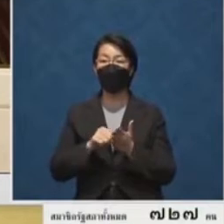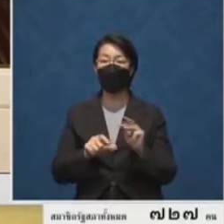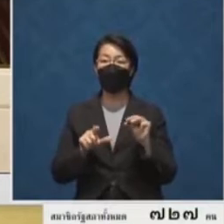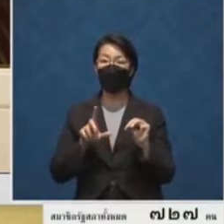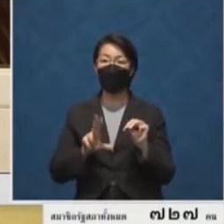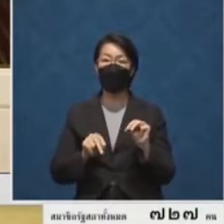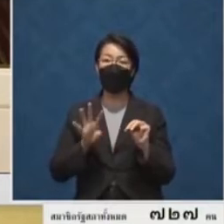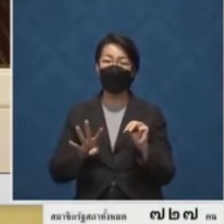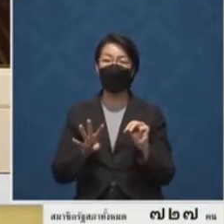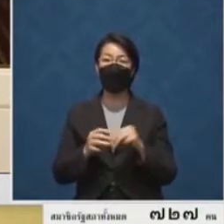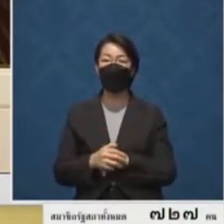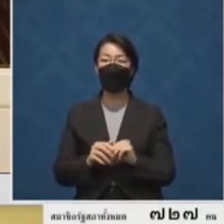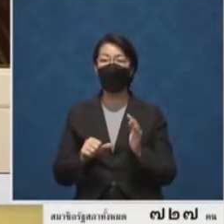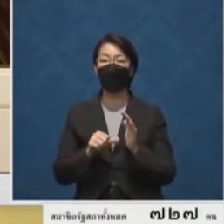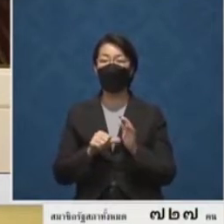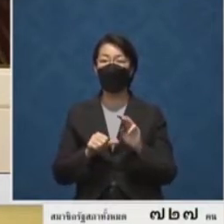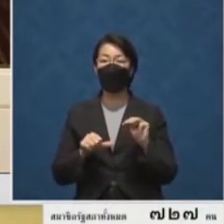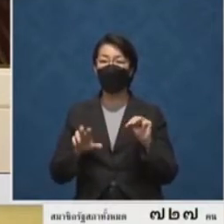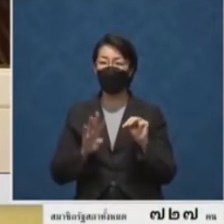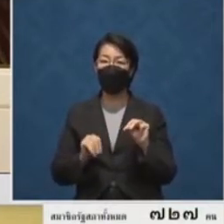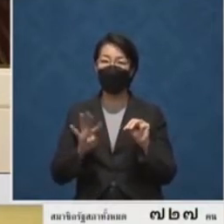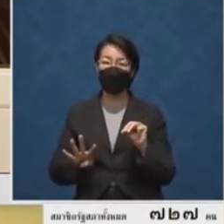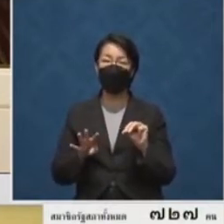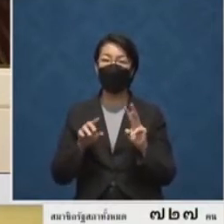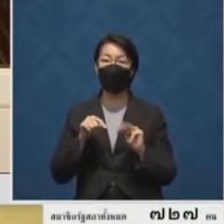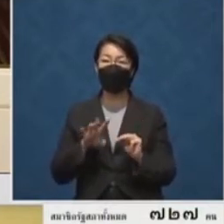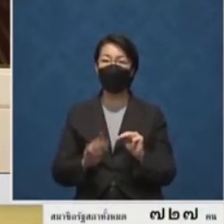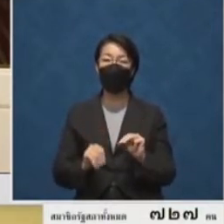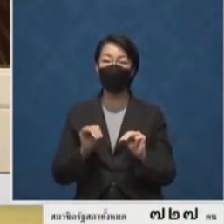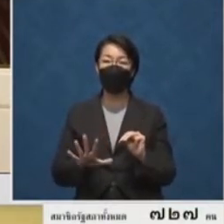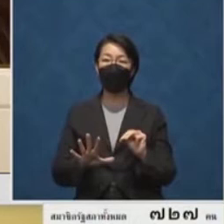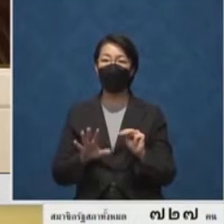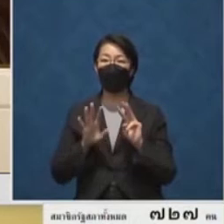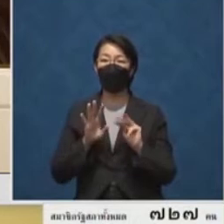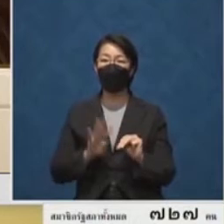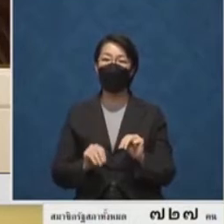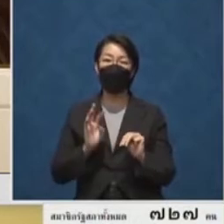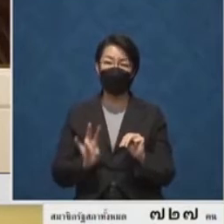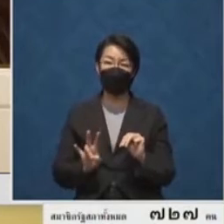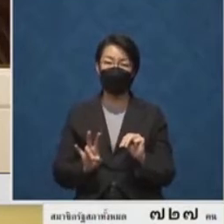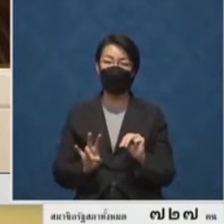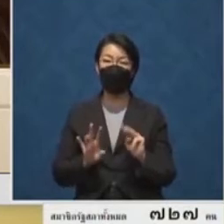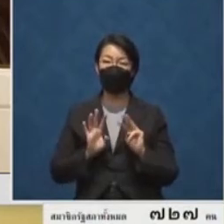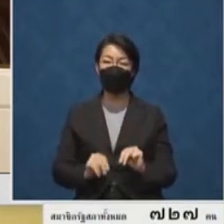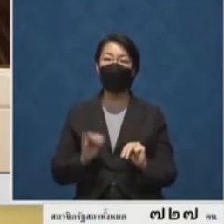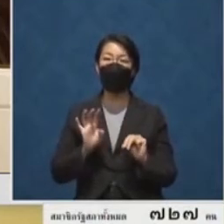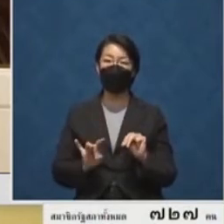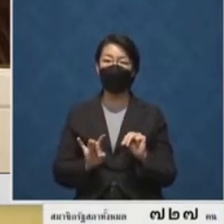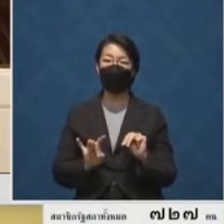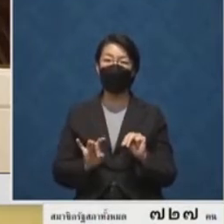า34มาตรา44มาตรา45มาตรา47และมาตรา